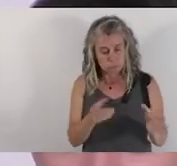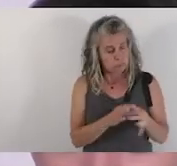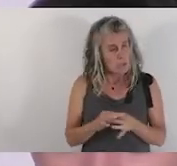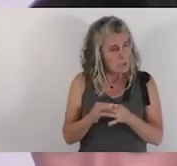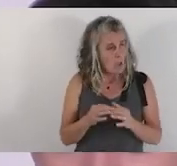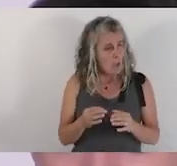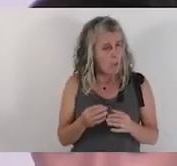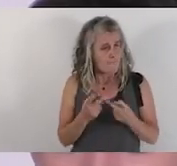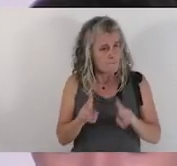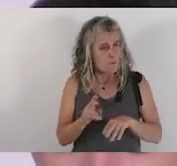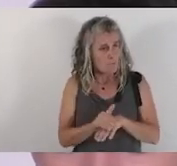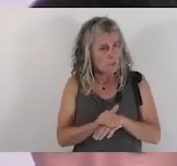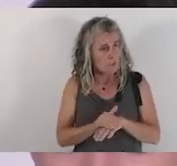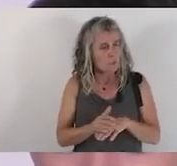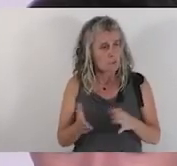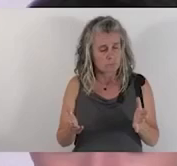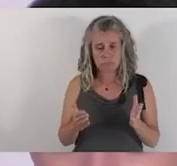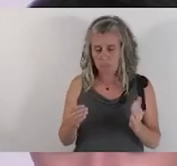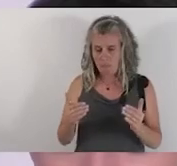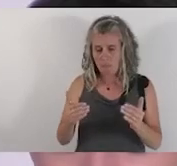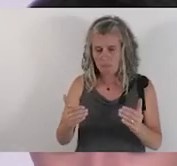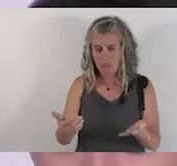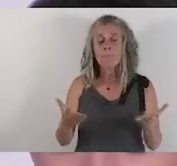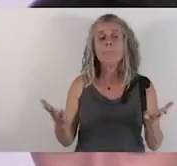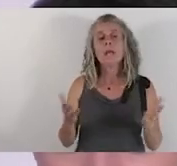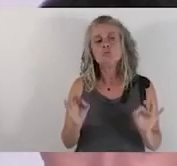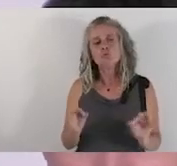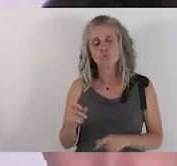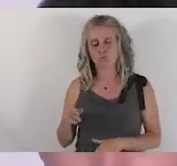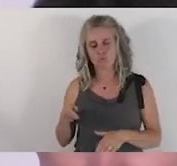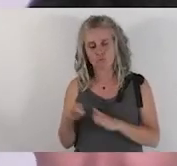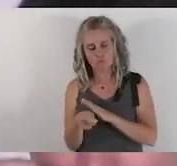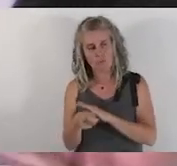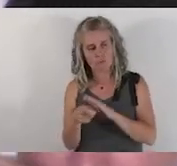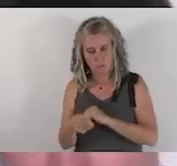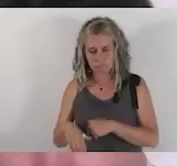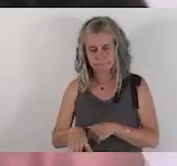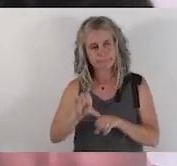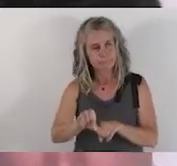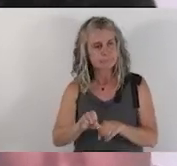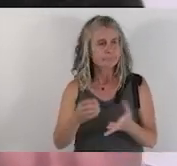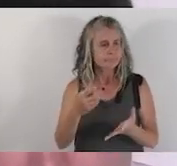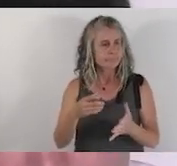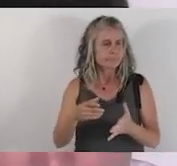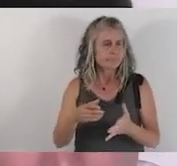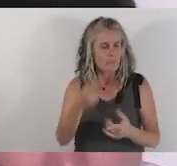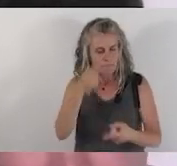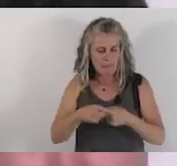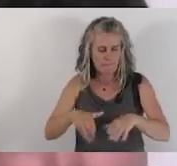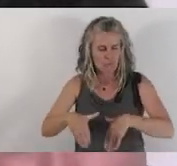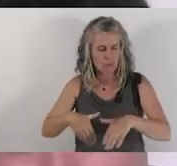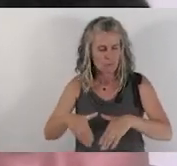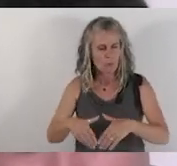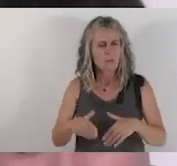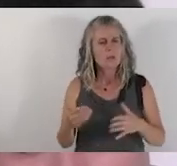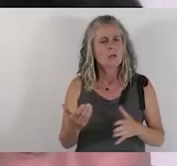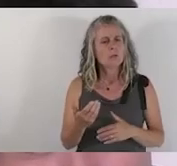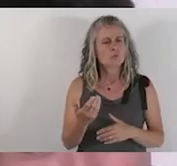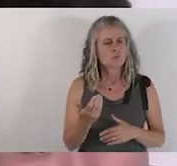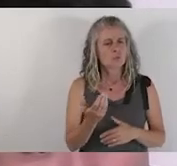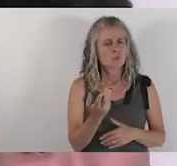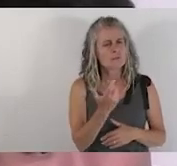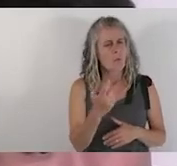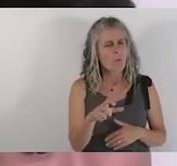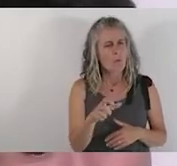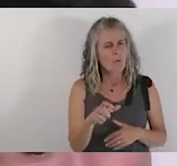mais là, il s'agit de subventions de fonctionnement. La ville vote pour 390 000 euros de subventions, toujours la même chose, pour